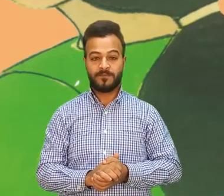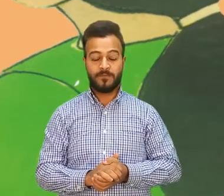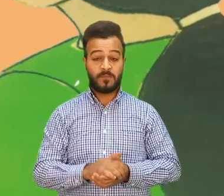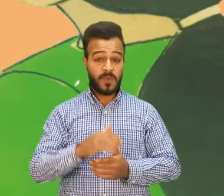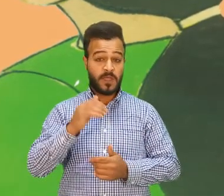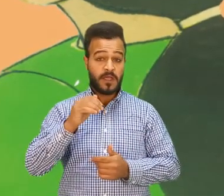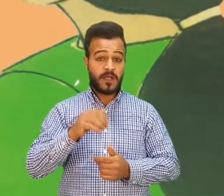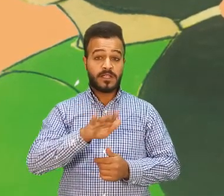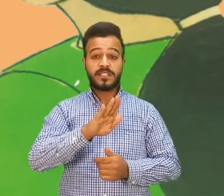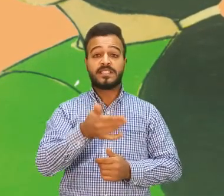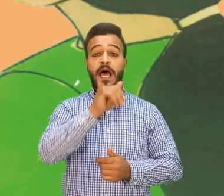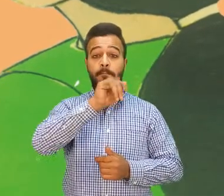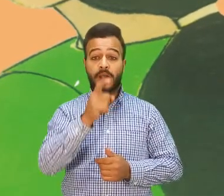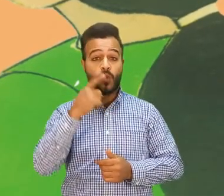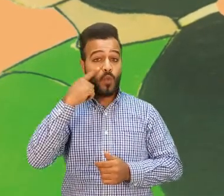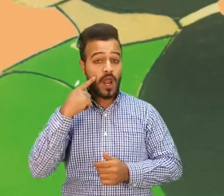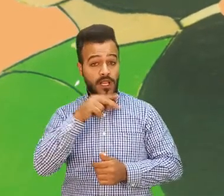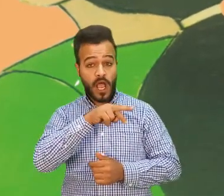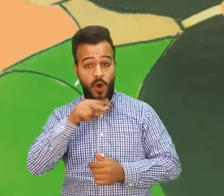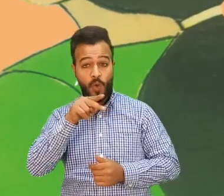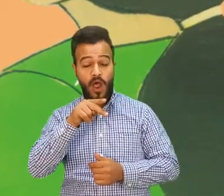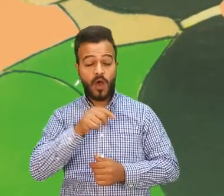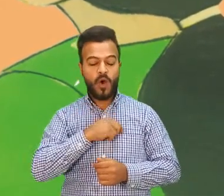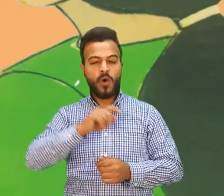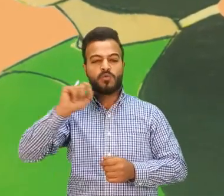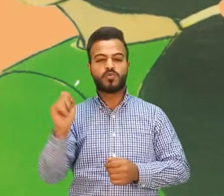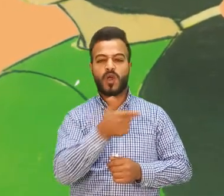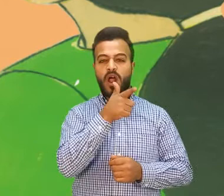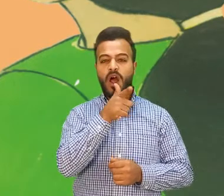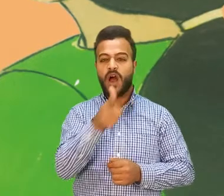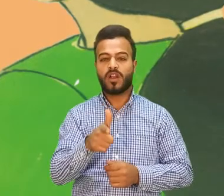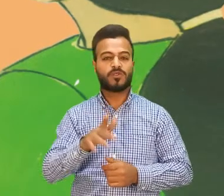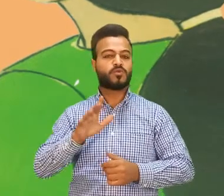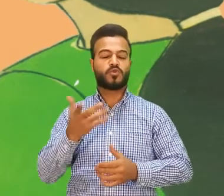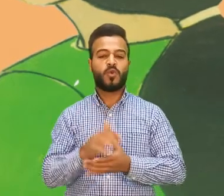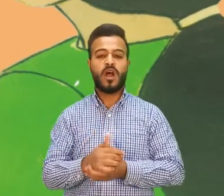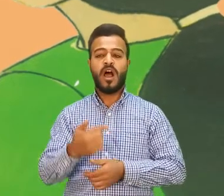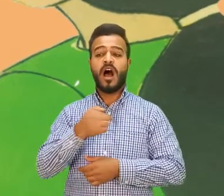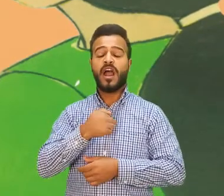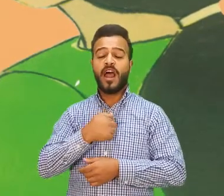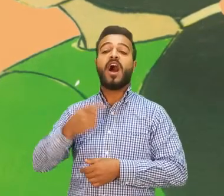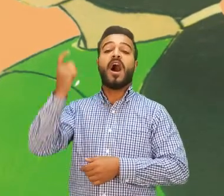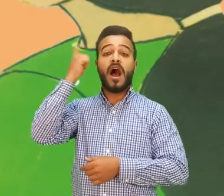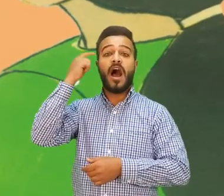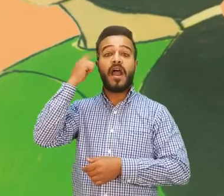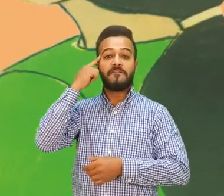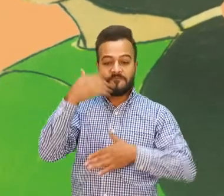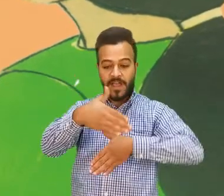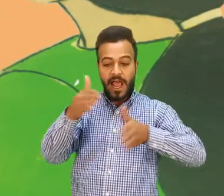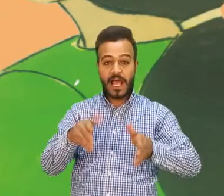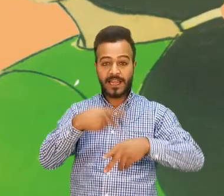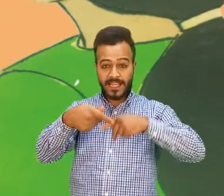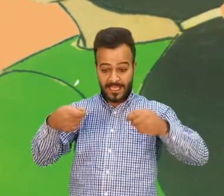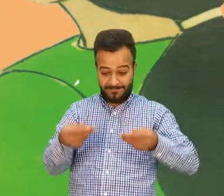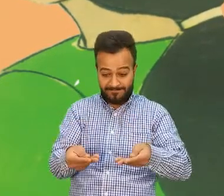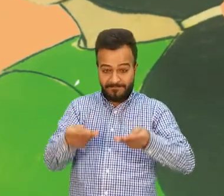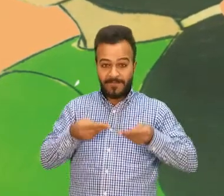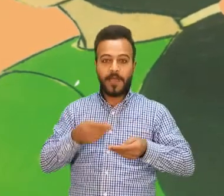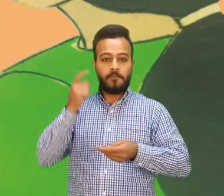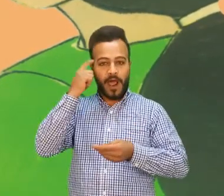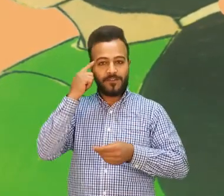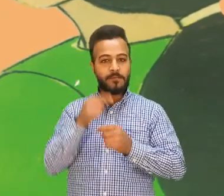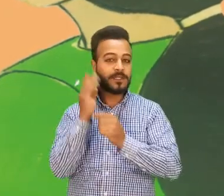التمعت عينا سامر وأسرع معلنا: أنا أعرف هديتي، أريد